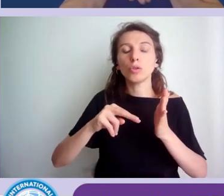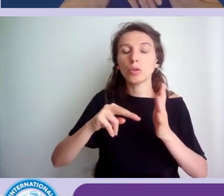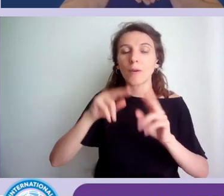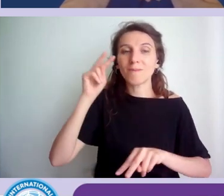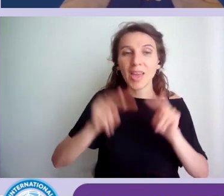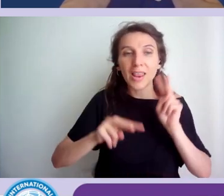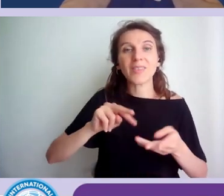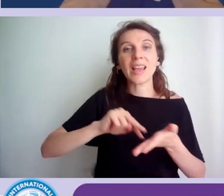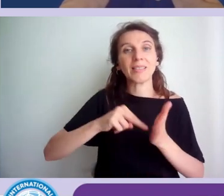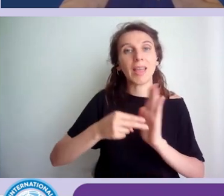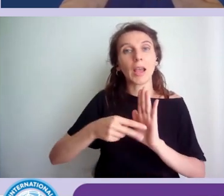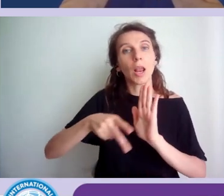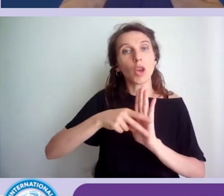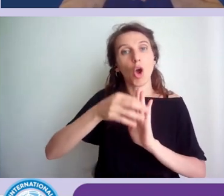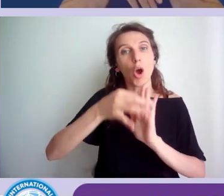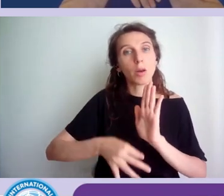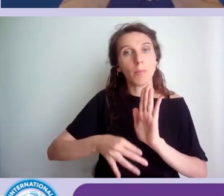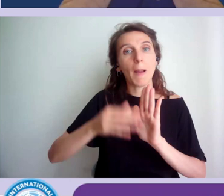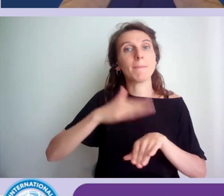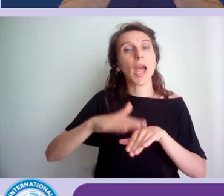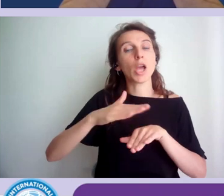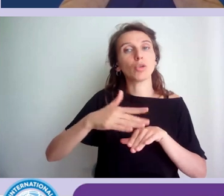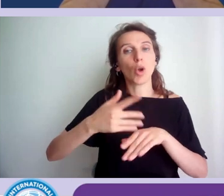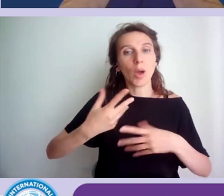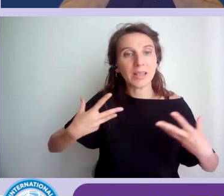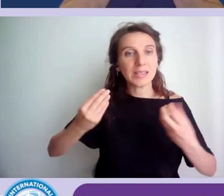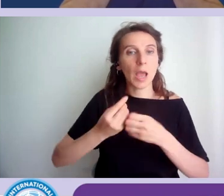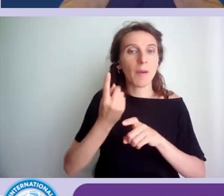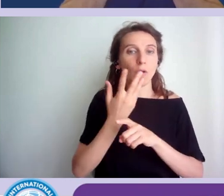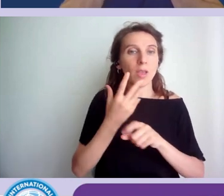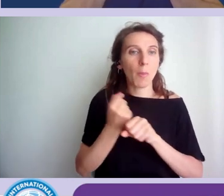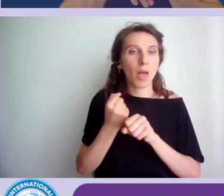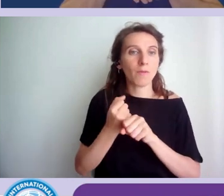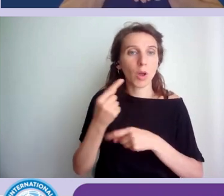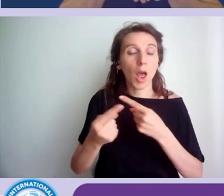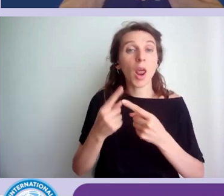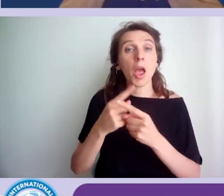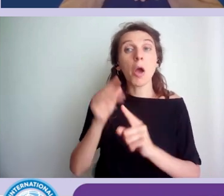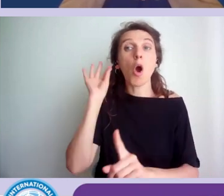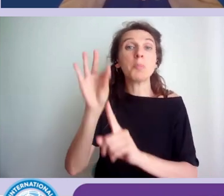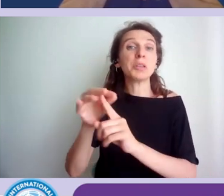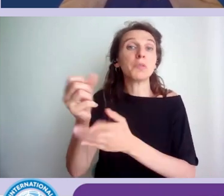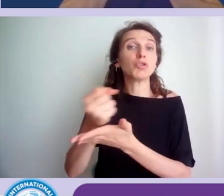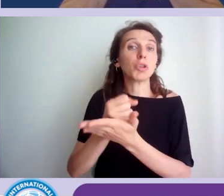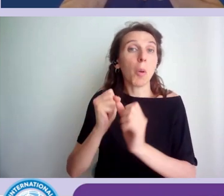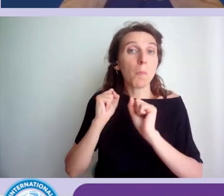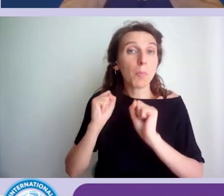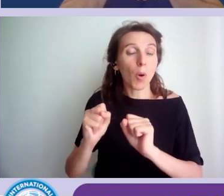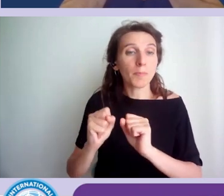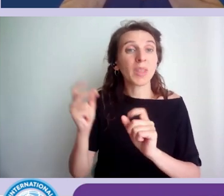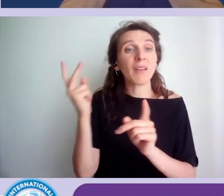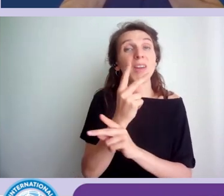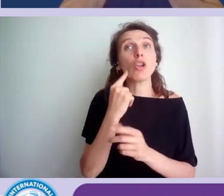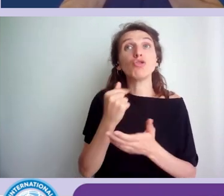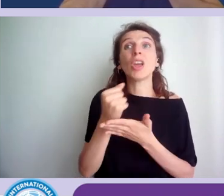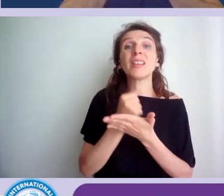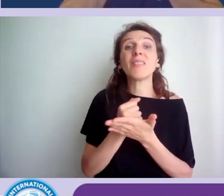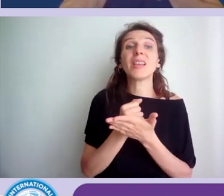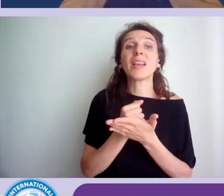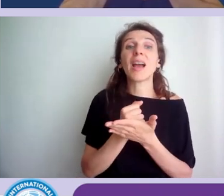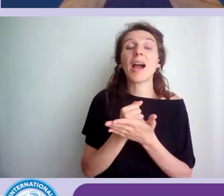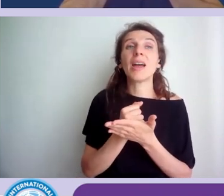Ecco in quel caso probabilmente in futuro ci potrà essere una certificazione anche se la nostra idea non è di